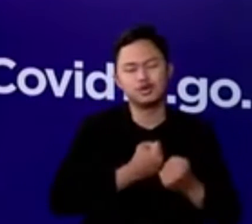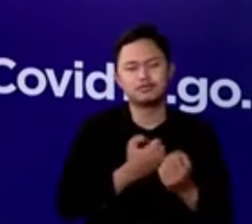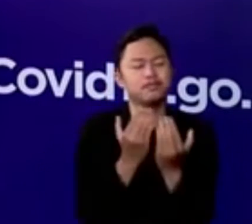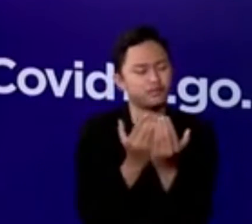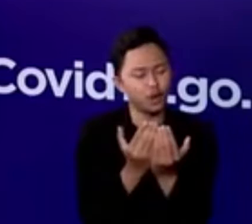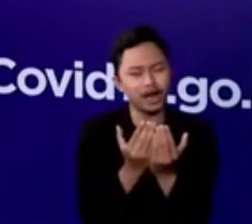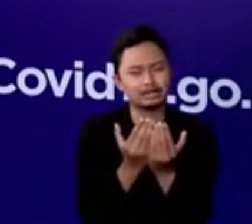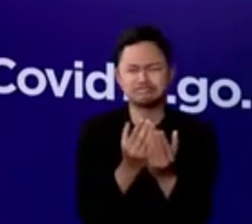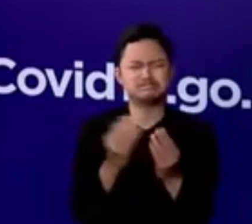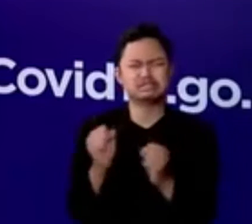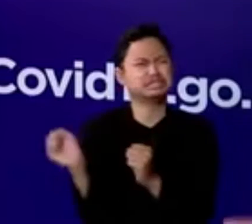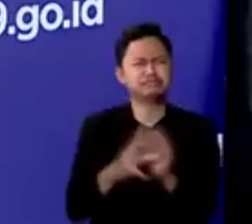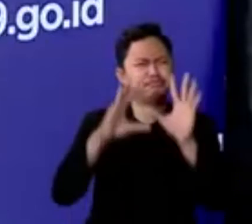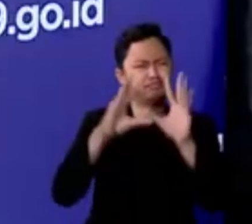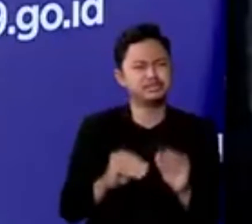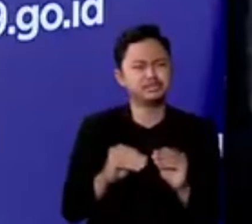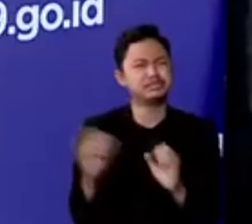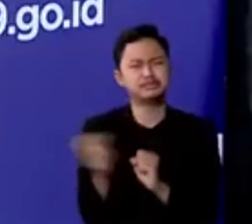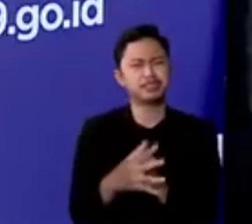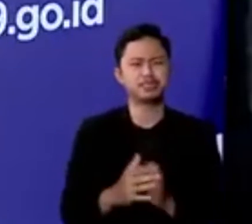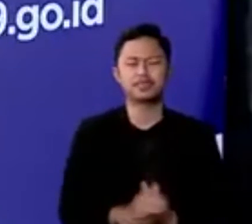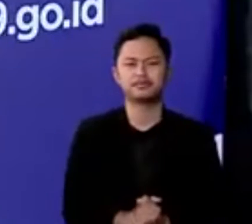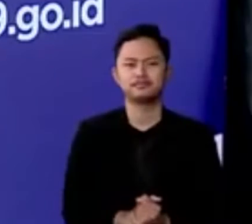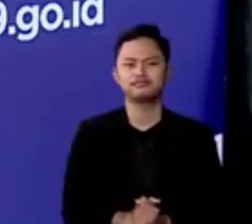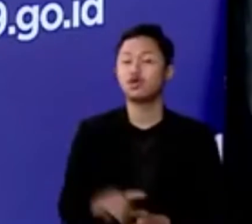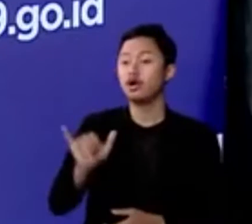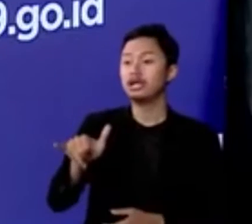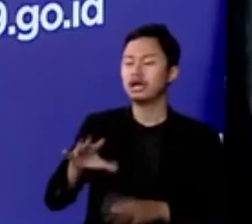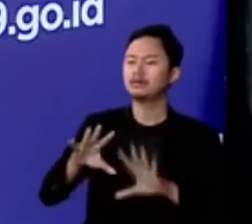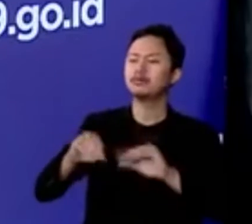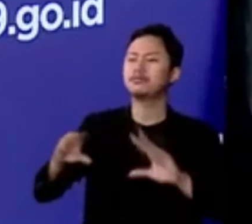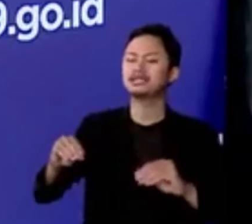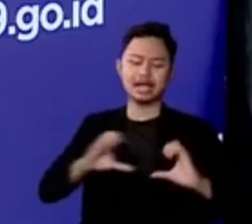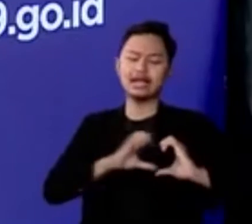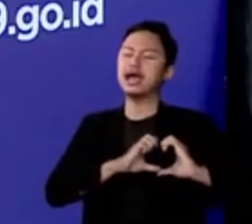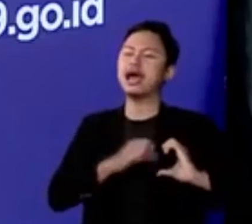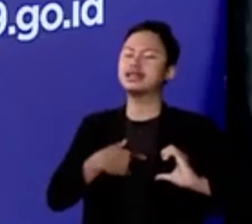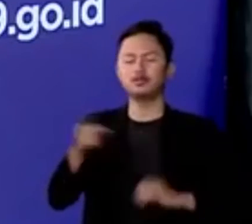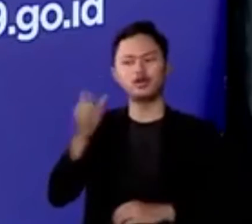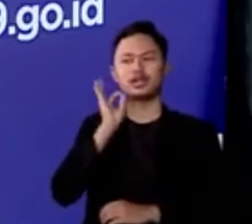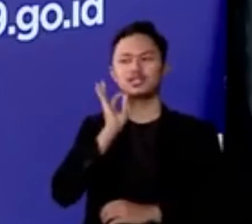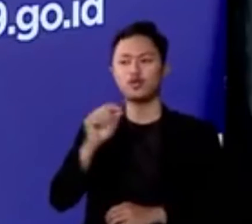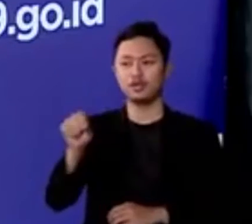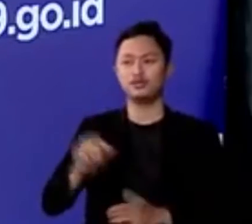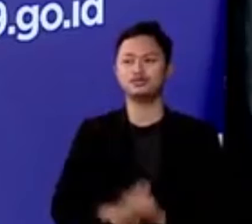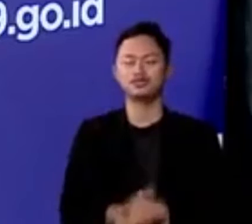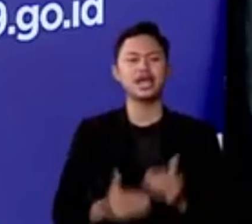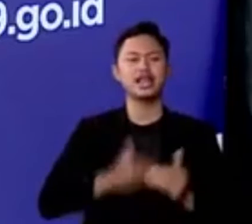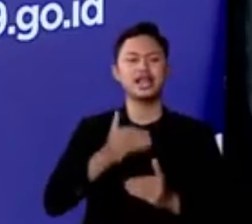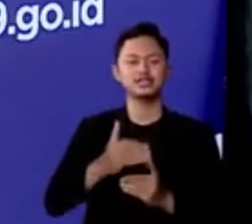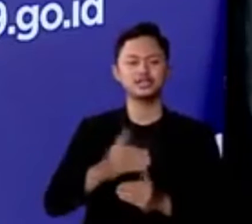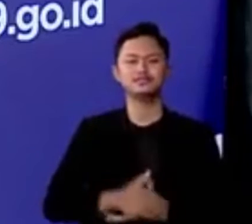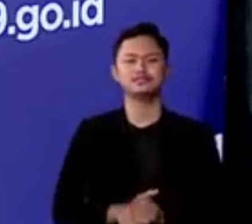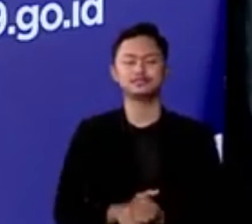cepat selesai seperti pria yang namanya proses yang dilakukan usai panggilan hati ya mau nggak mau itu resikonya Oke kita selanjutnya